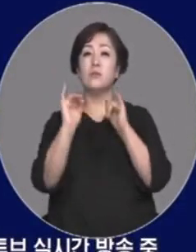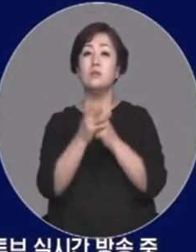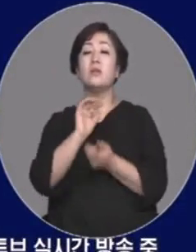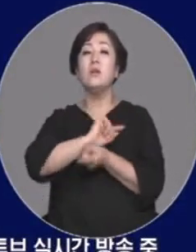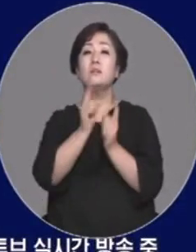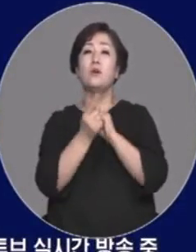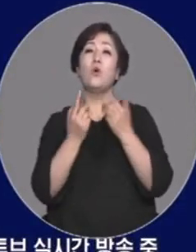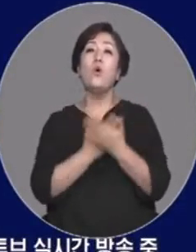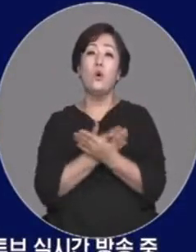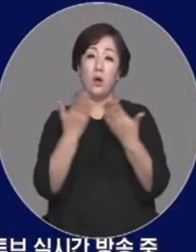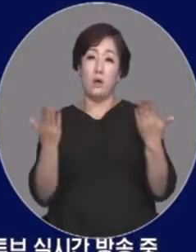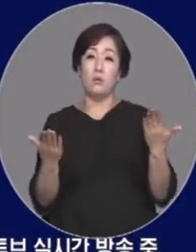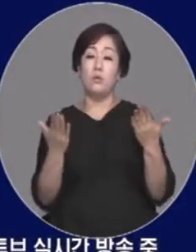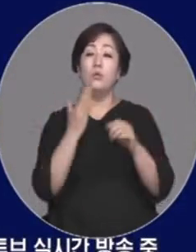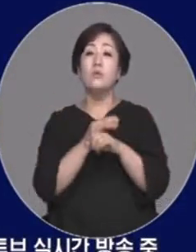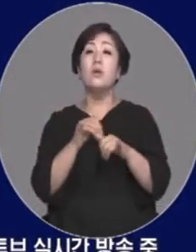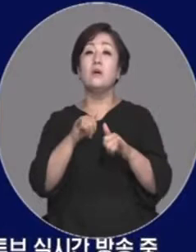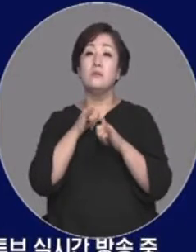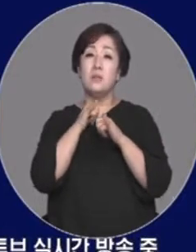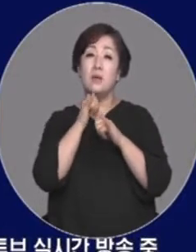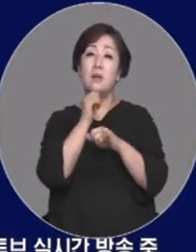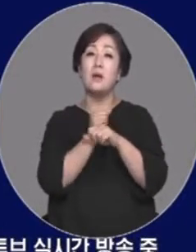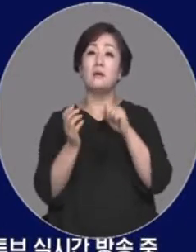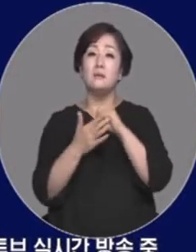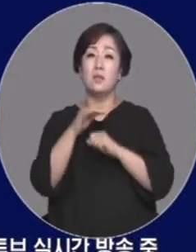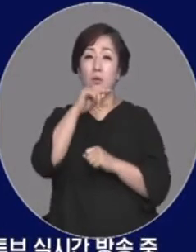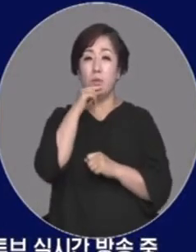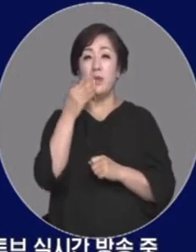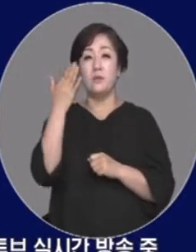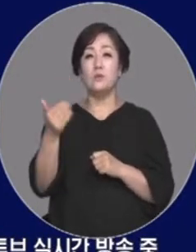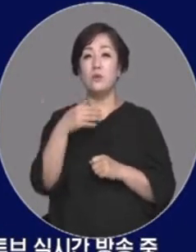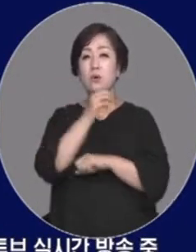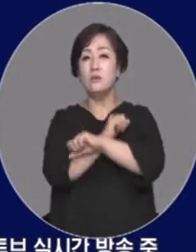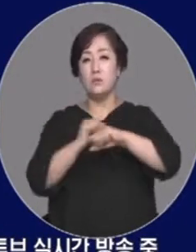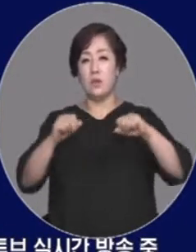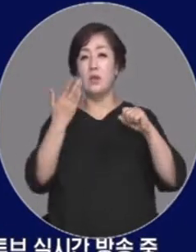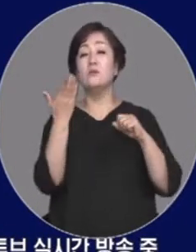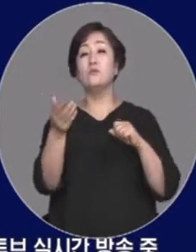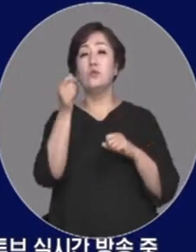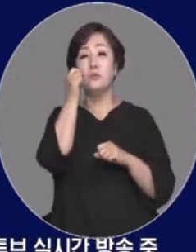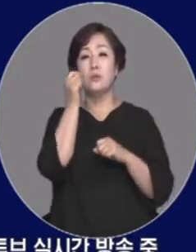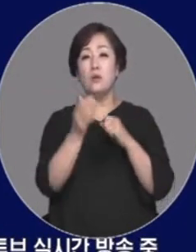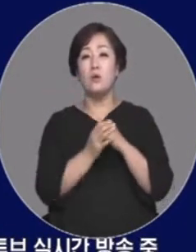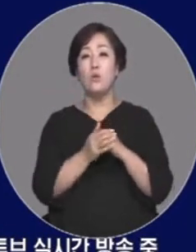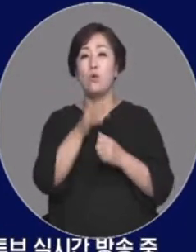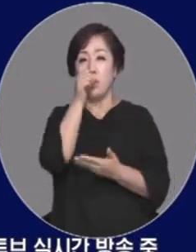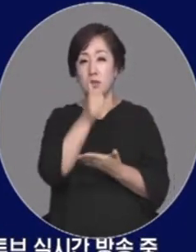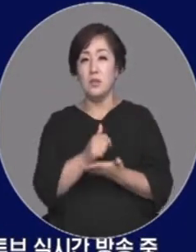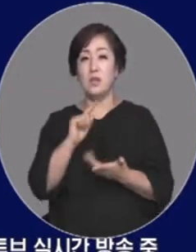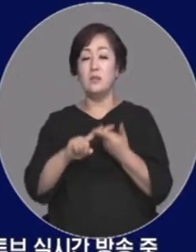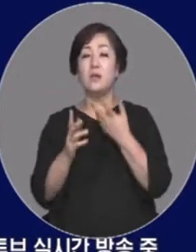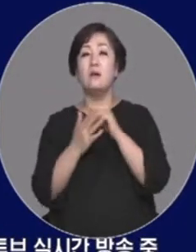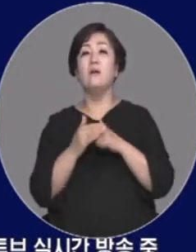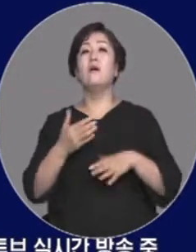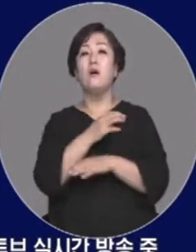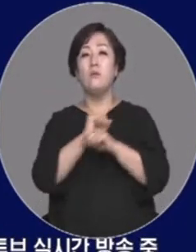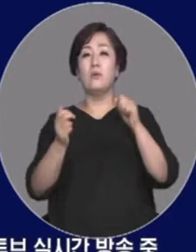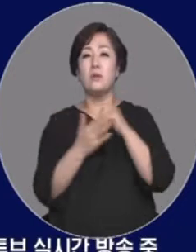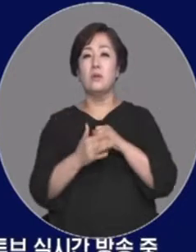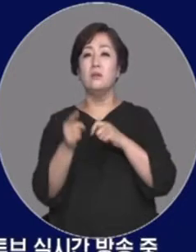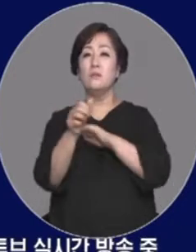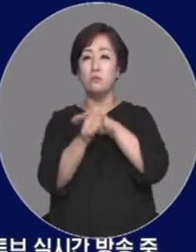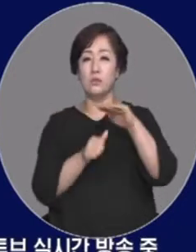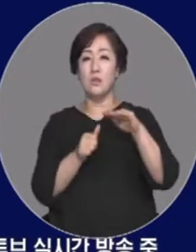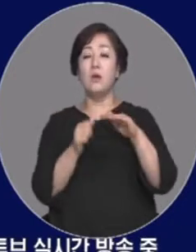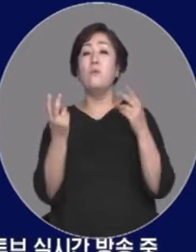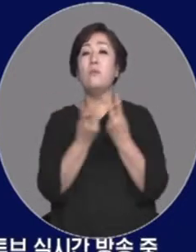드린다며 가해자의 극단적 선택은 절대로 피해자에 대한 사죄가 될 수 없고 범죄에 대한 책임을 회피하는 무책임한